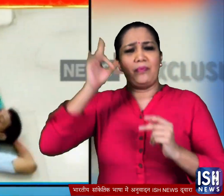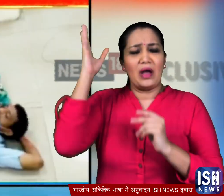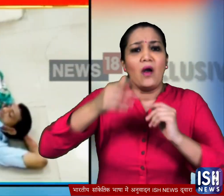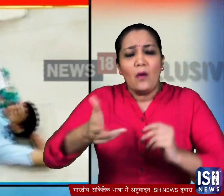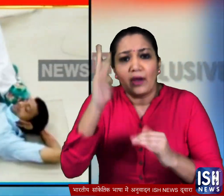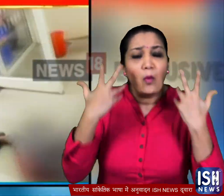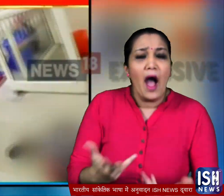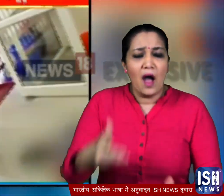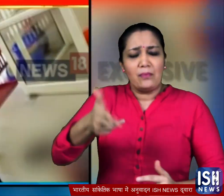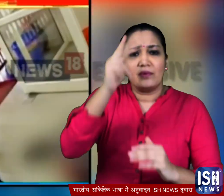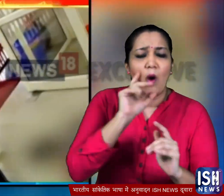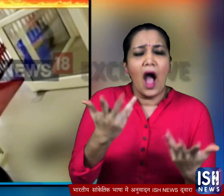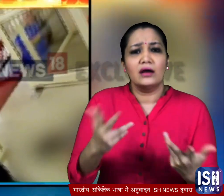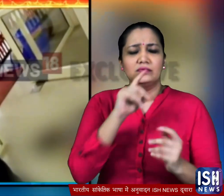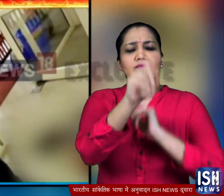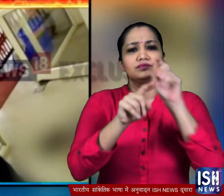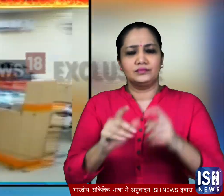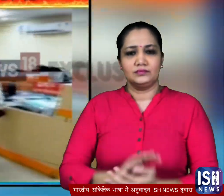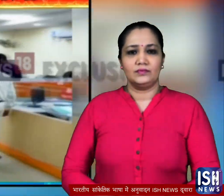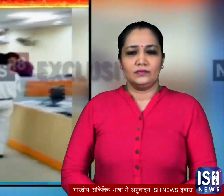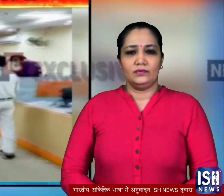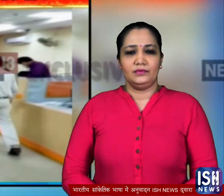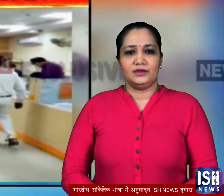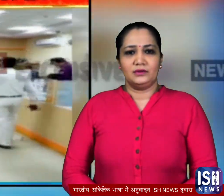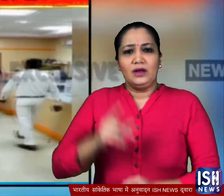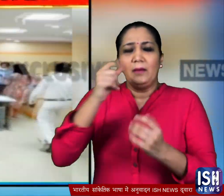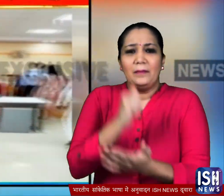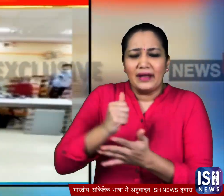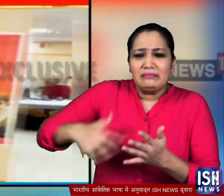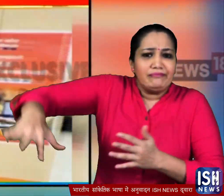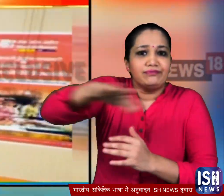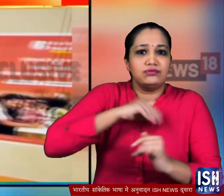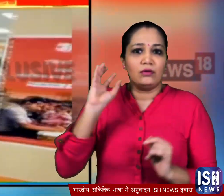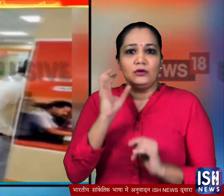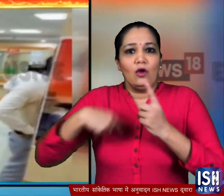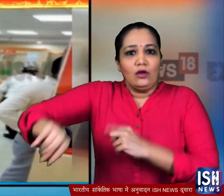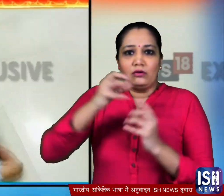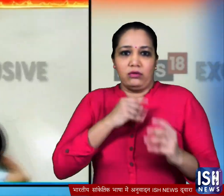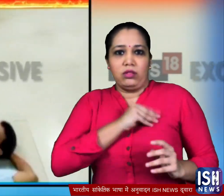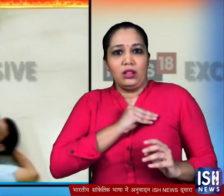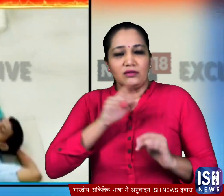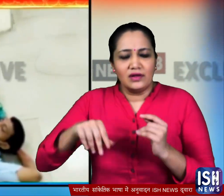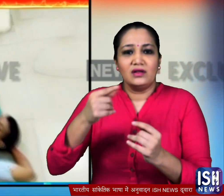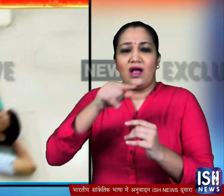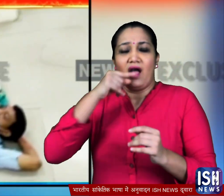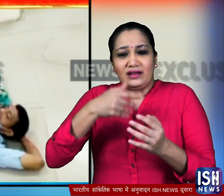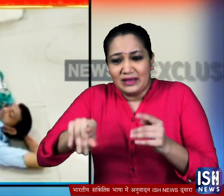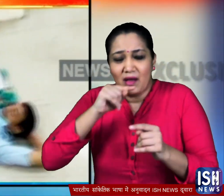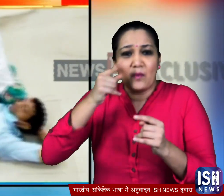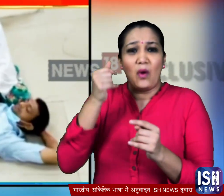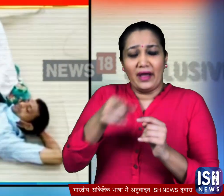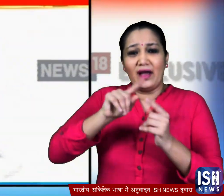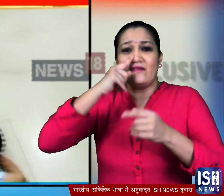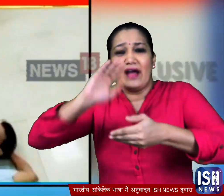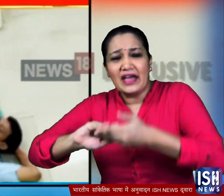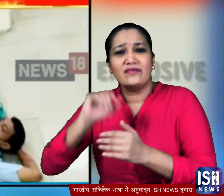चलाने की वजह पूछती रही। पूरे बैंक में बदहवासी का सा माहौल बन गया और घायल राजेश की पत्नी की चीखें